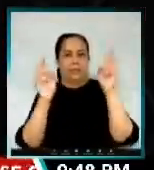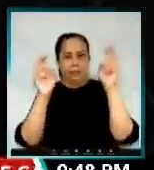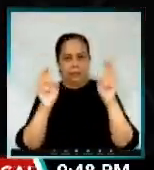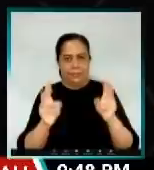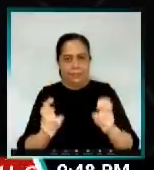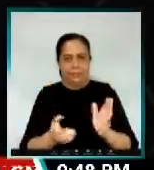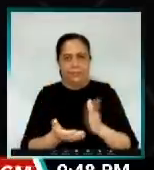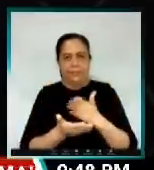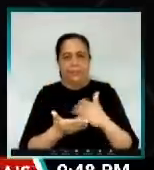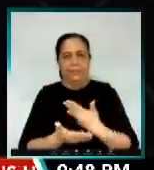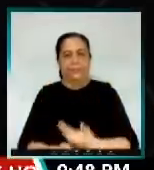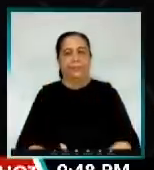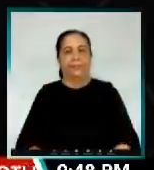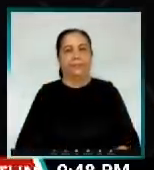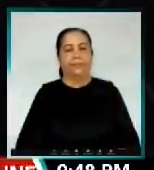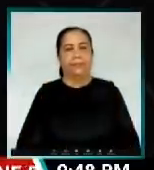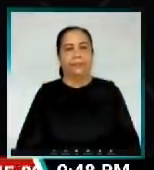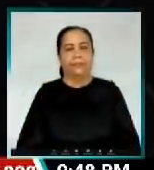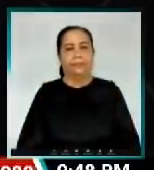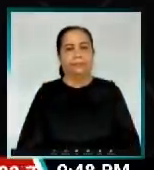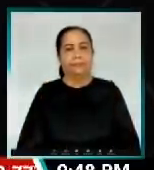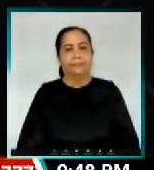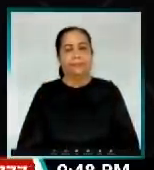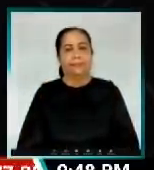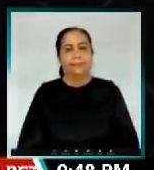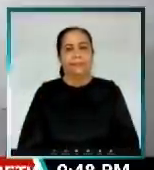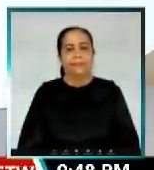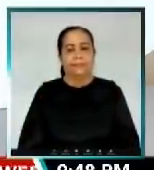Lars Santiago, GMA News.